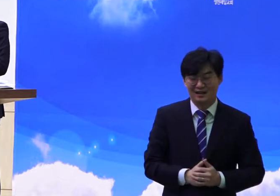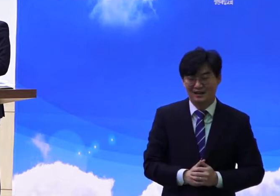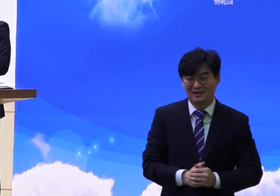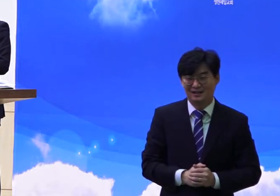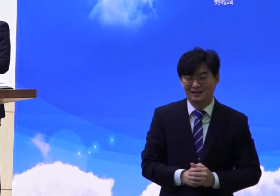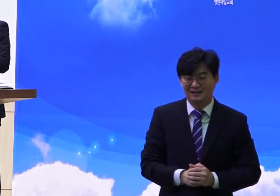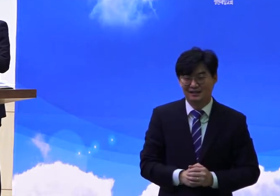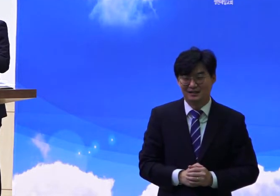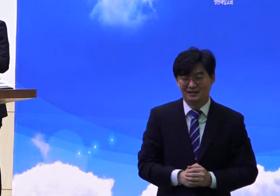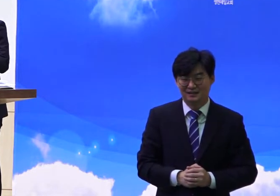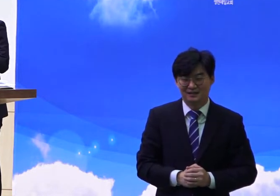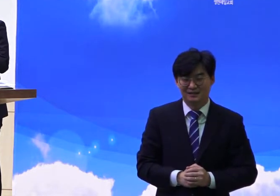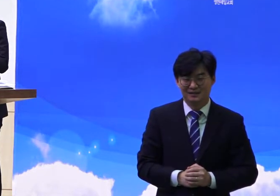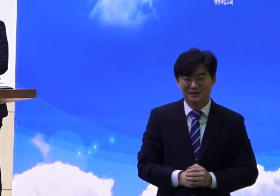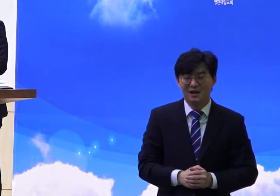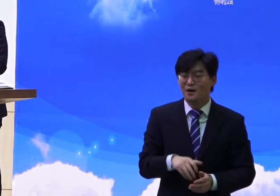할지라도